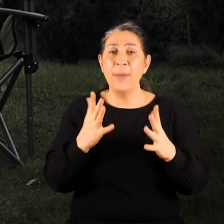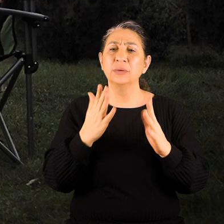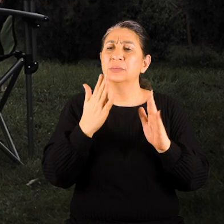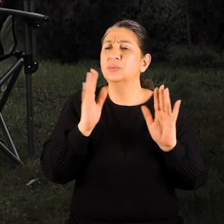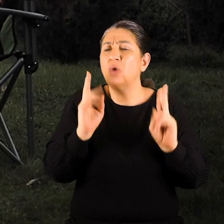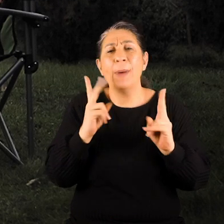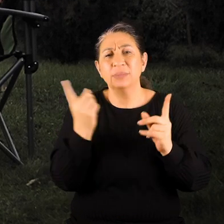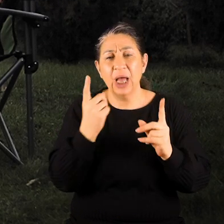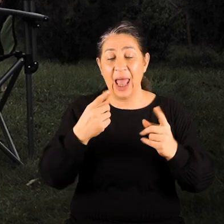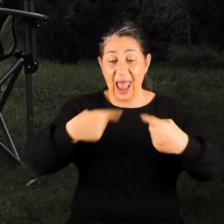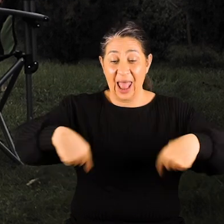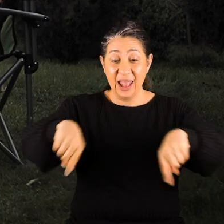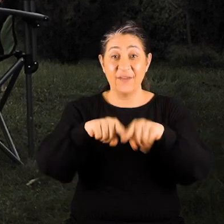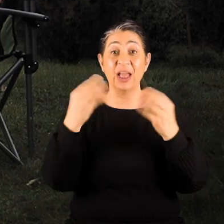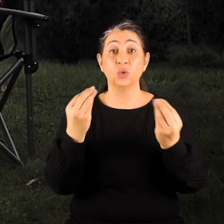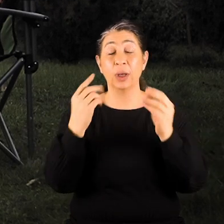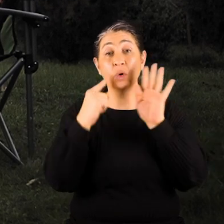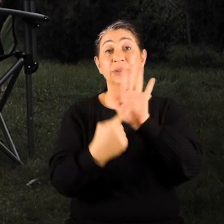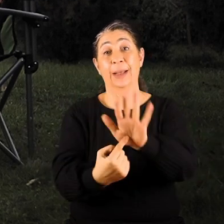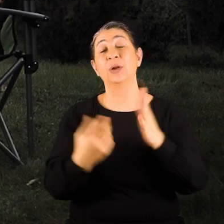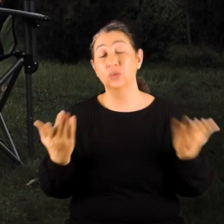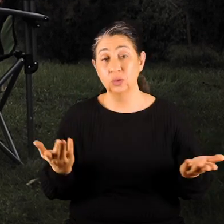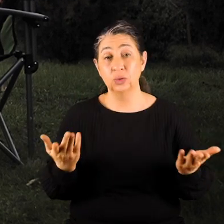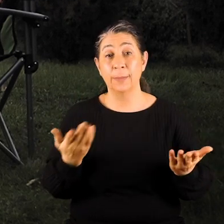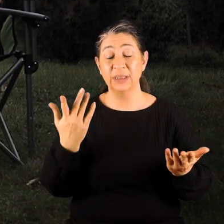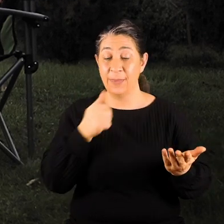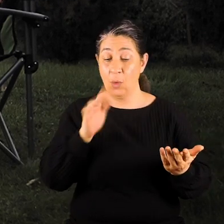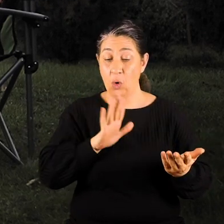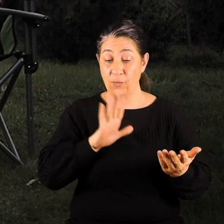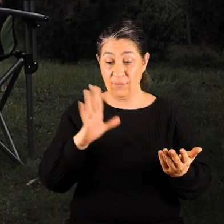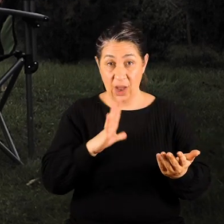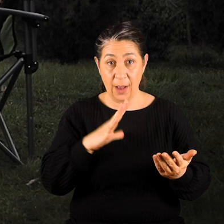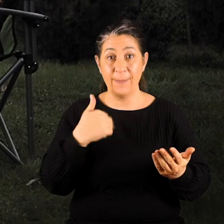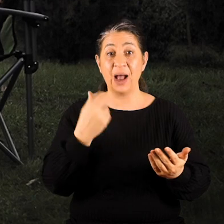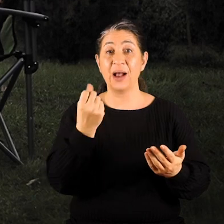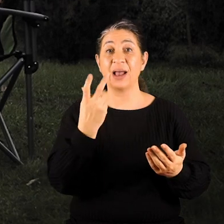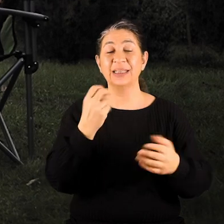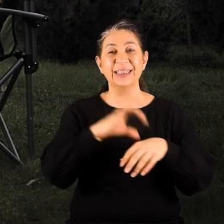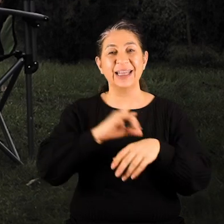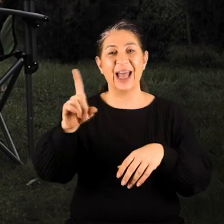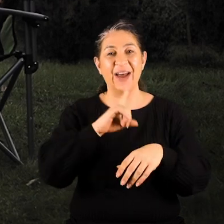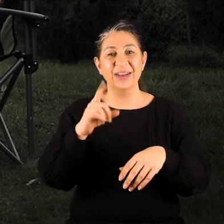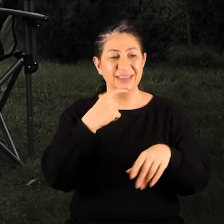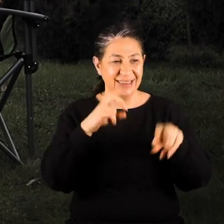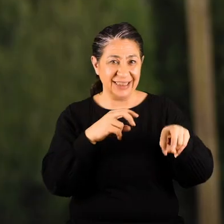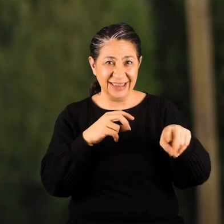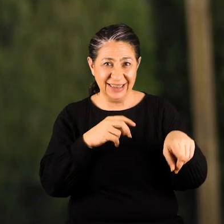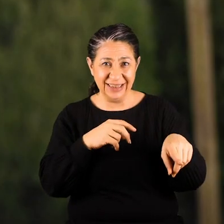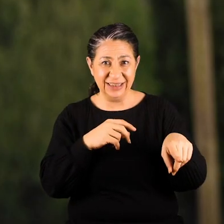bir şey. Bir de etrafında çok iyi gösterebiliyorsun bunu. Mesela benim oğlum var. Ben kanser tedavisi görürken 8